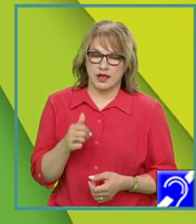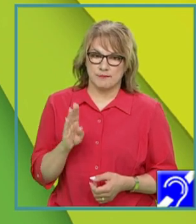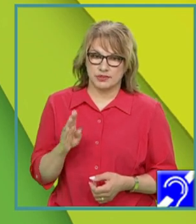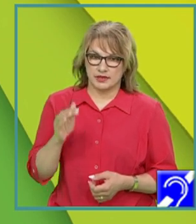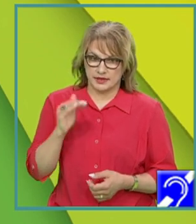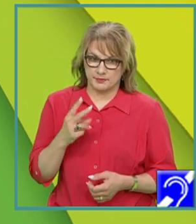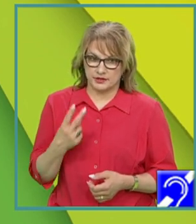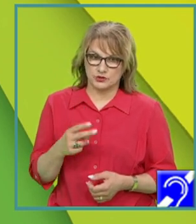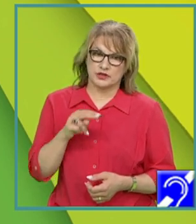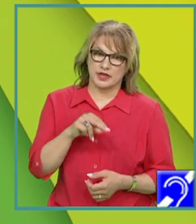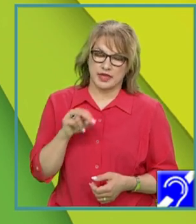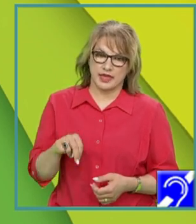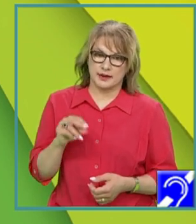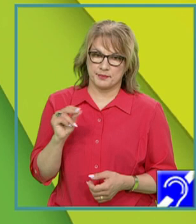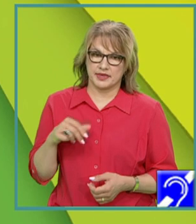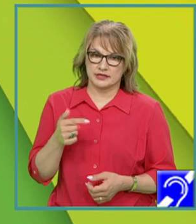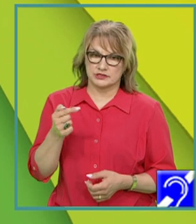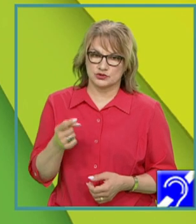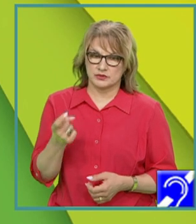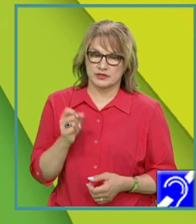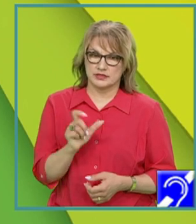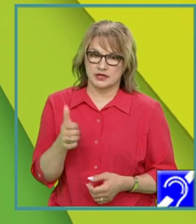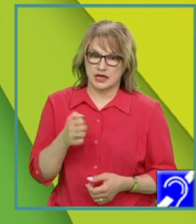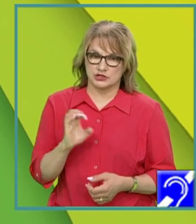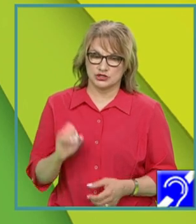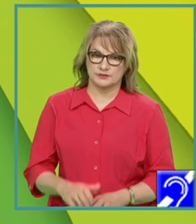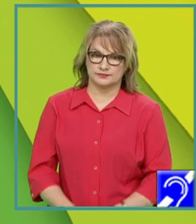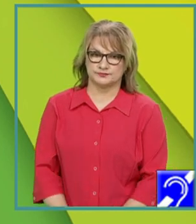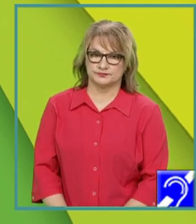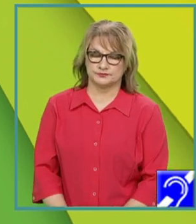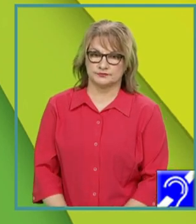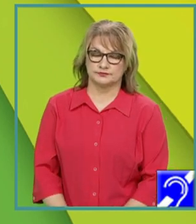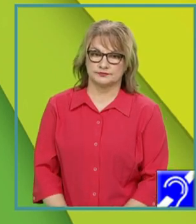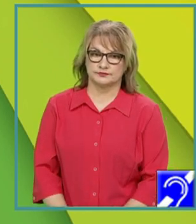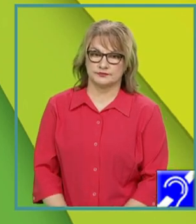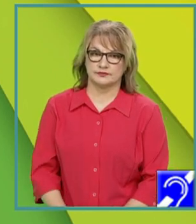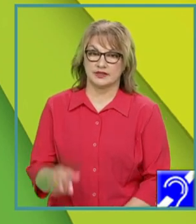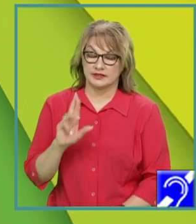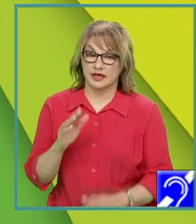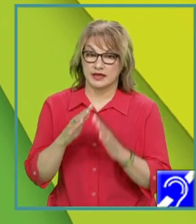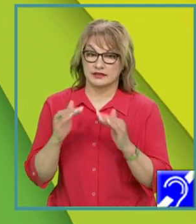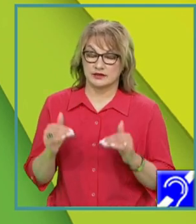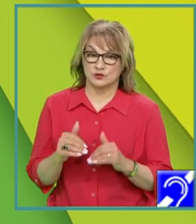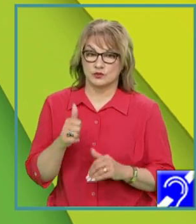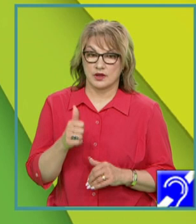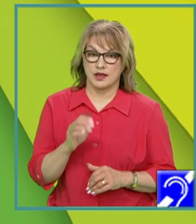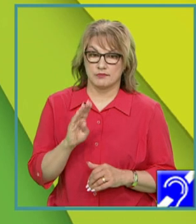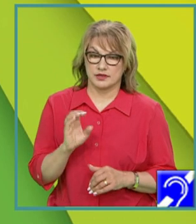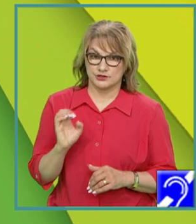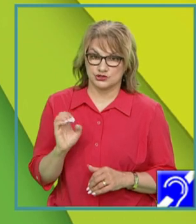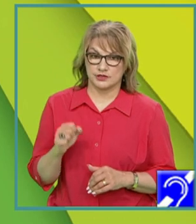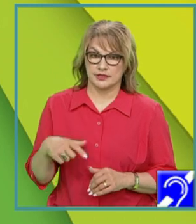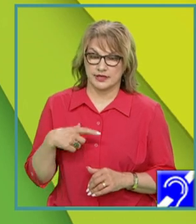NP este jumătate din lungimea lui ac Dar cum triunghiul ABC